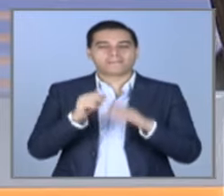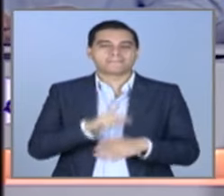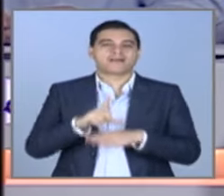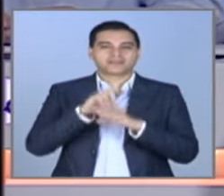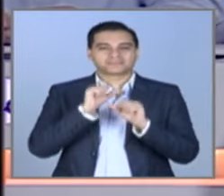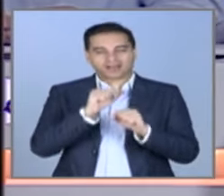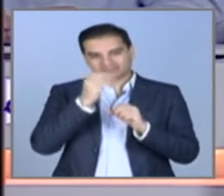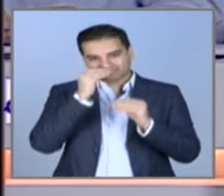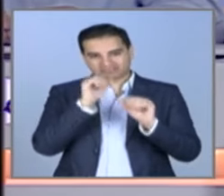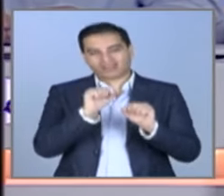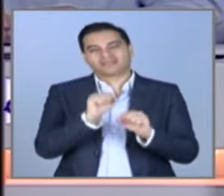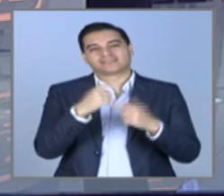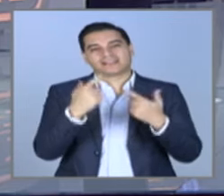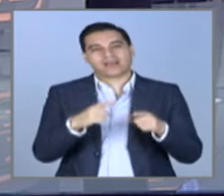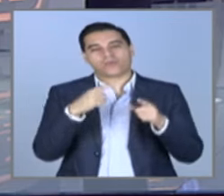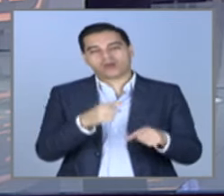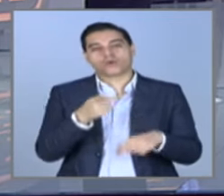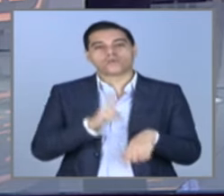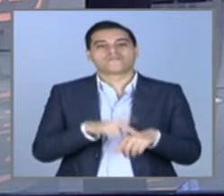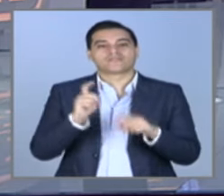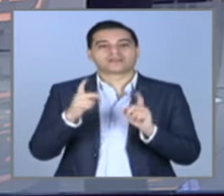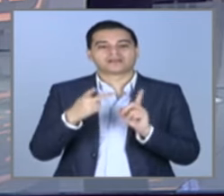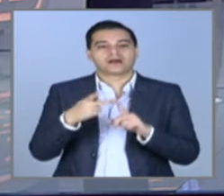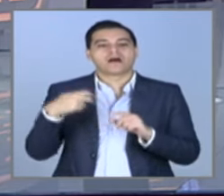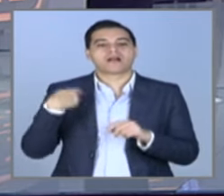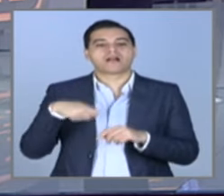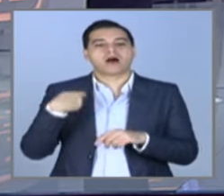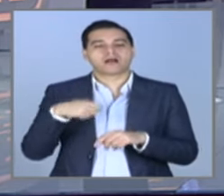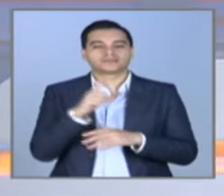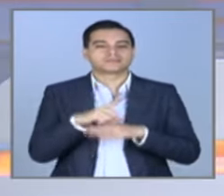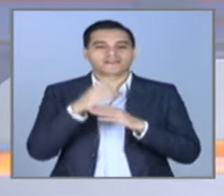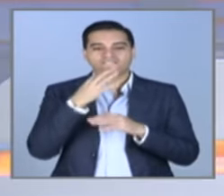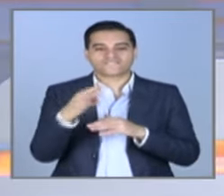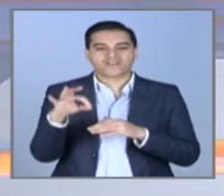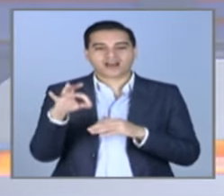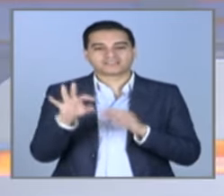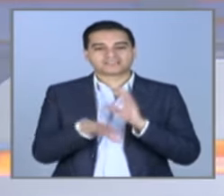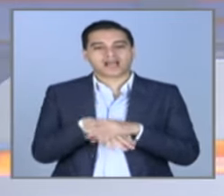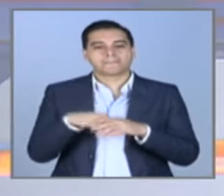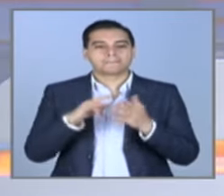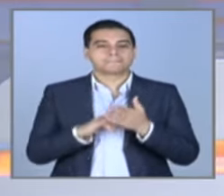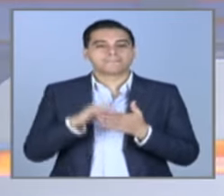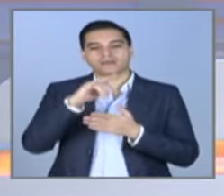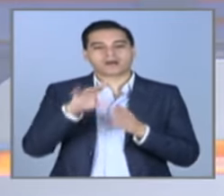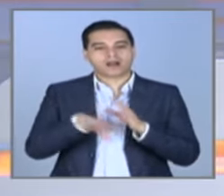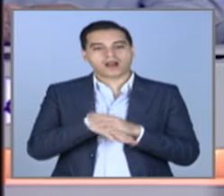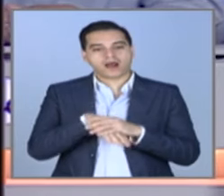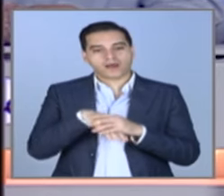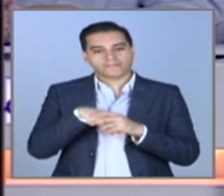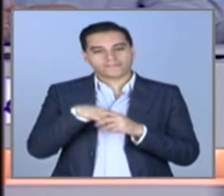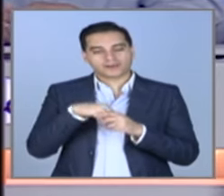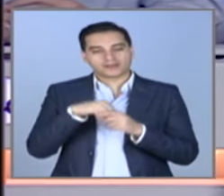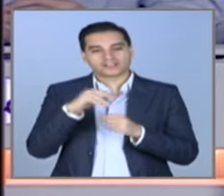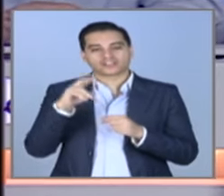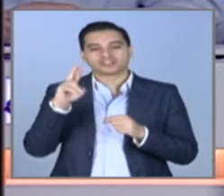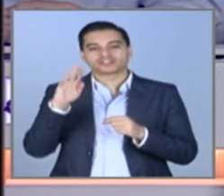عهد أي رئيس تأسست الجمهورية الفرنسية الخامسة؟ المطار اسمه إيه؟ مطار